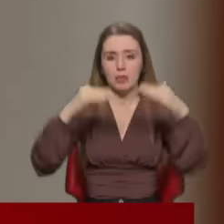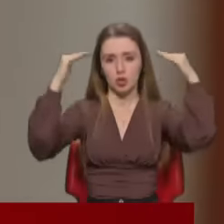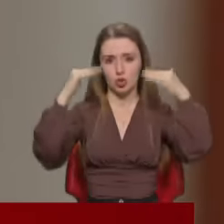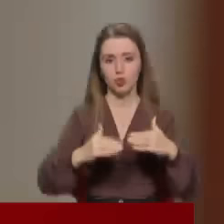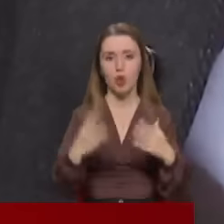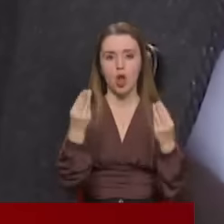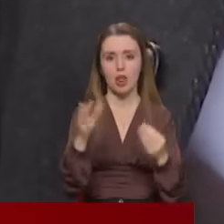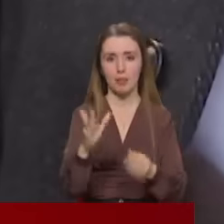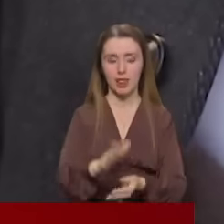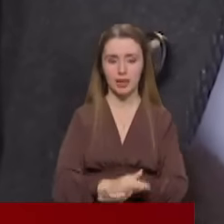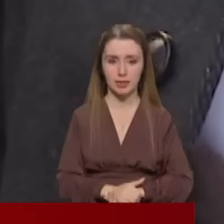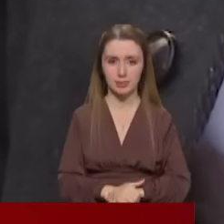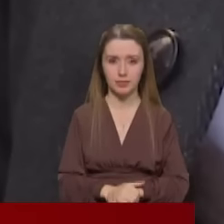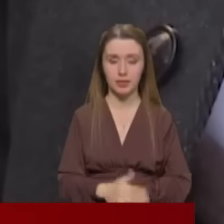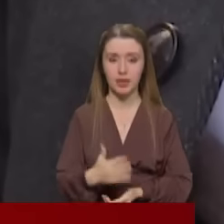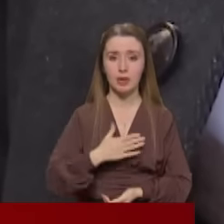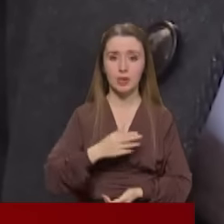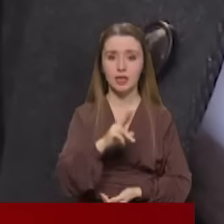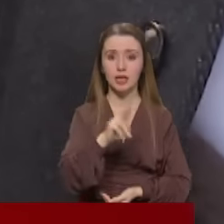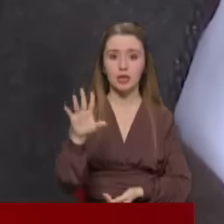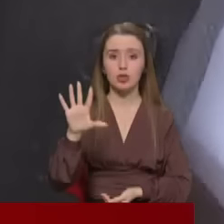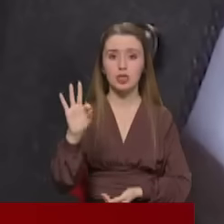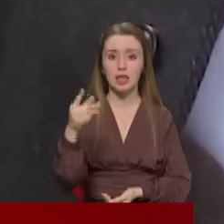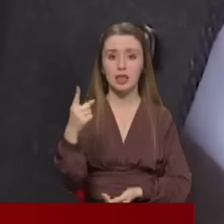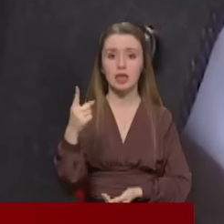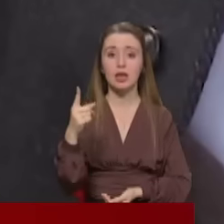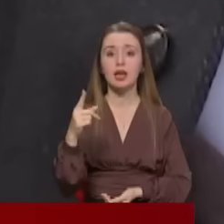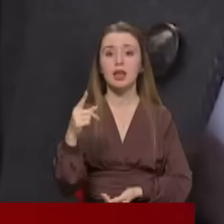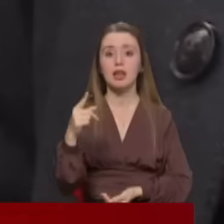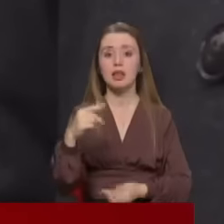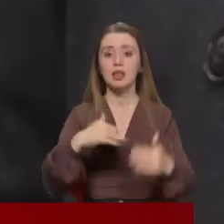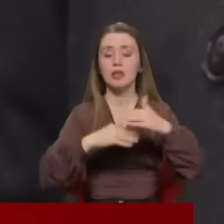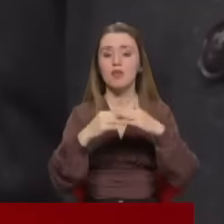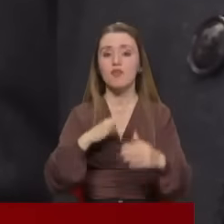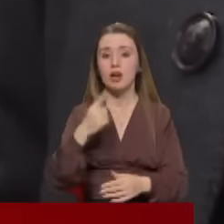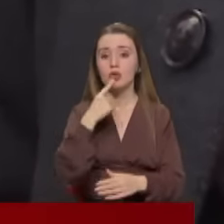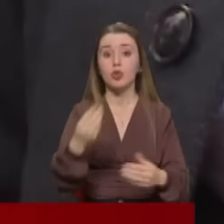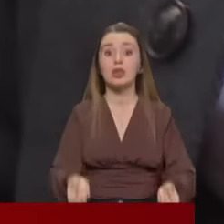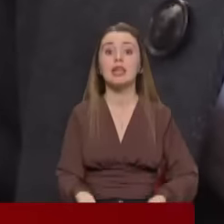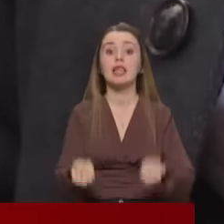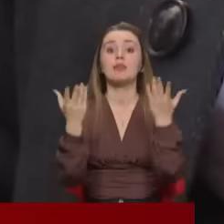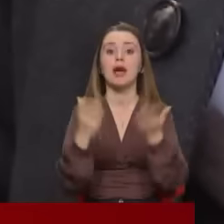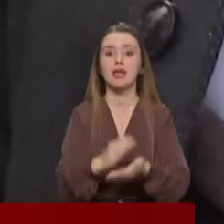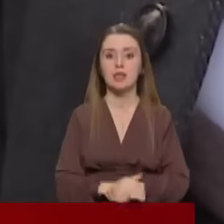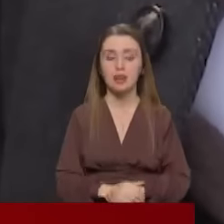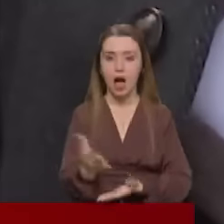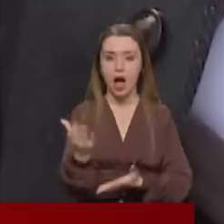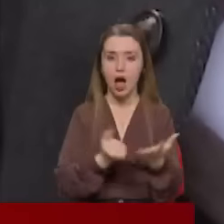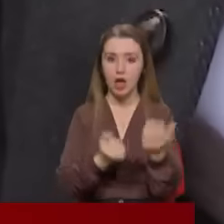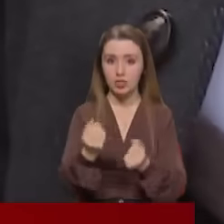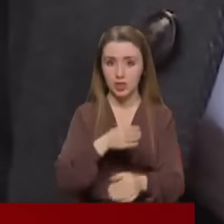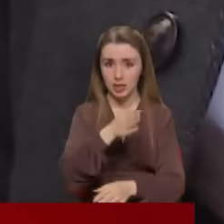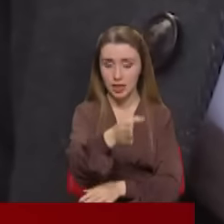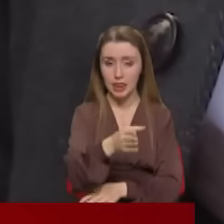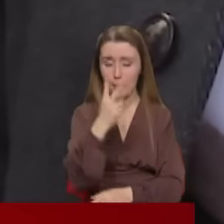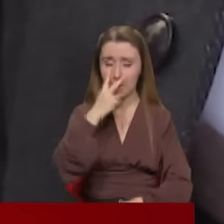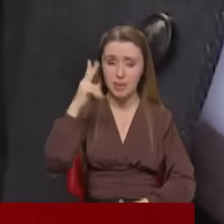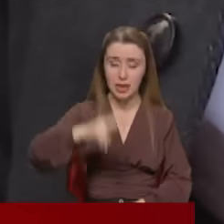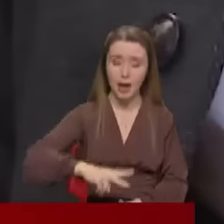seçenekler arasında. Bana 750 liralık limit yapmış. Yavrum o neye yeter şu hayat şartlarında? Alışverişe gittim, yemin